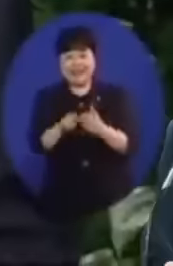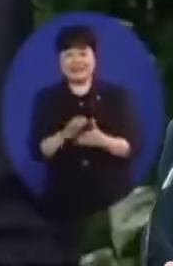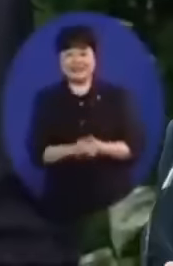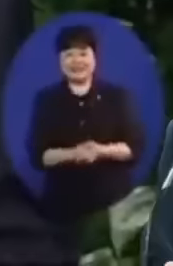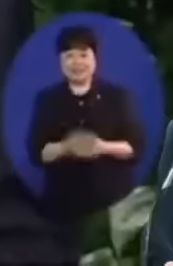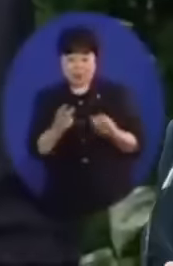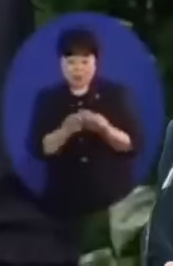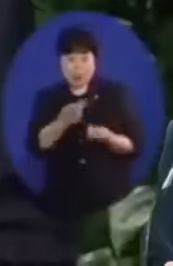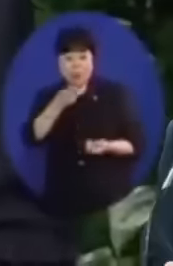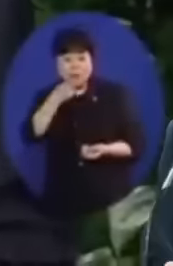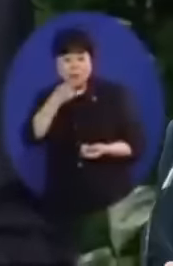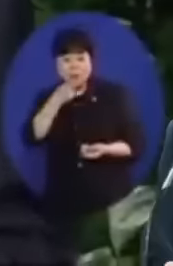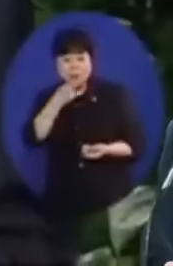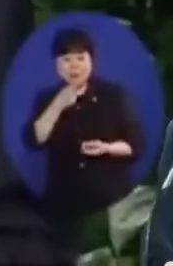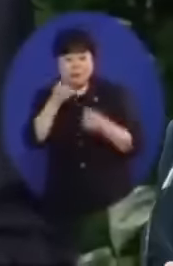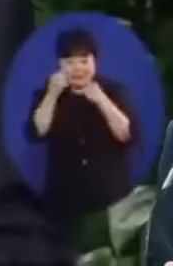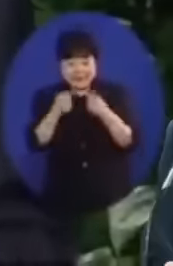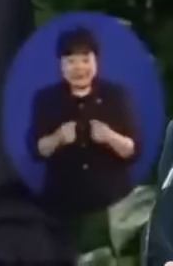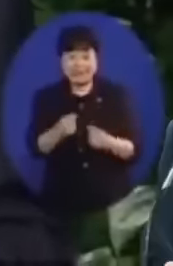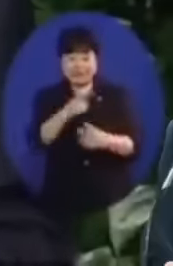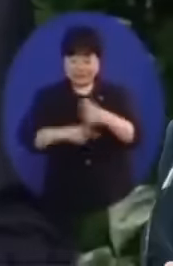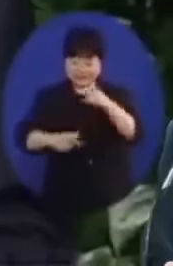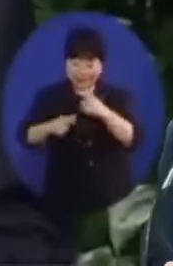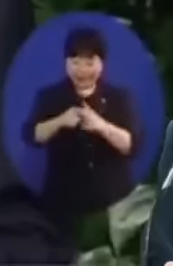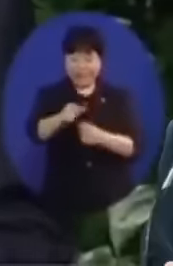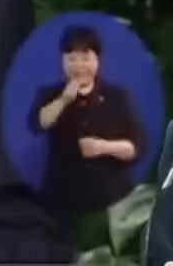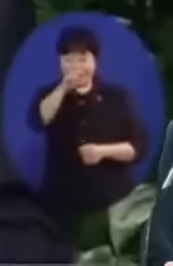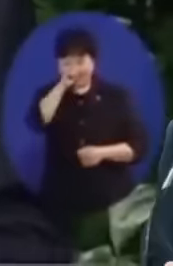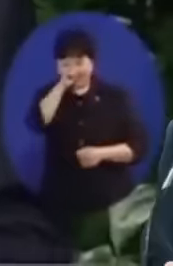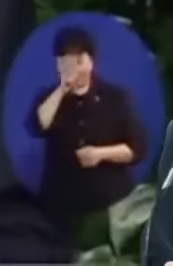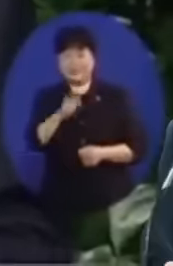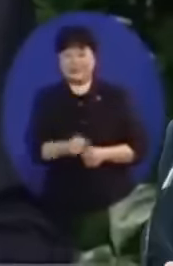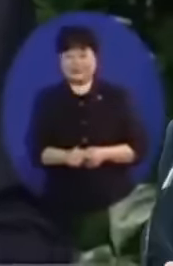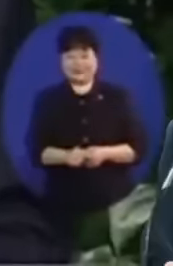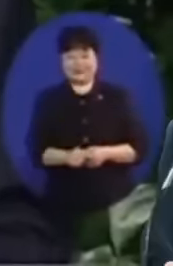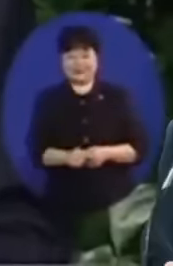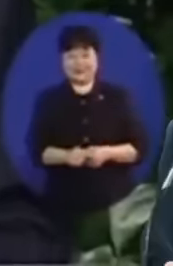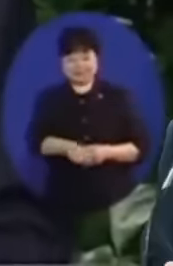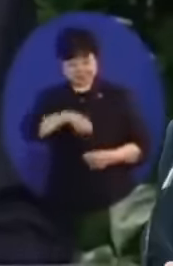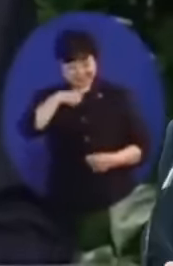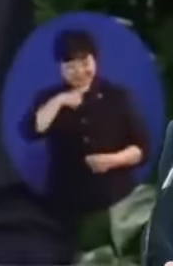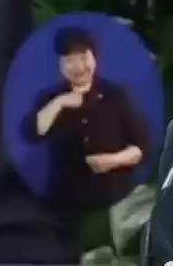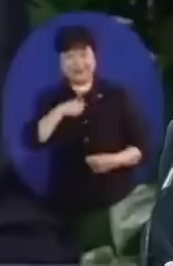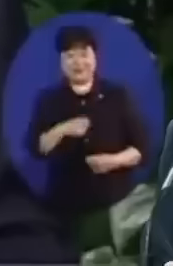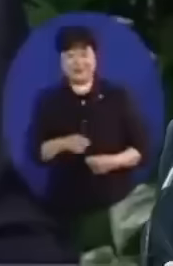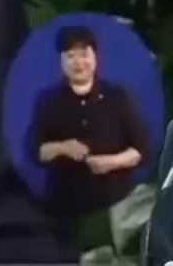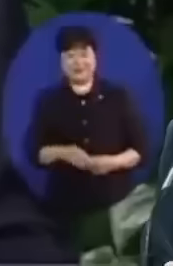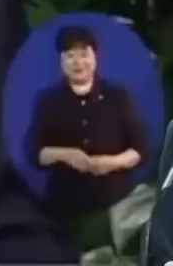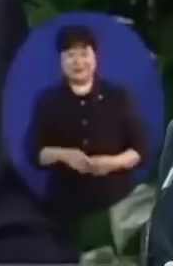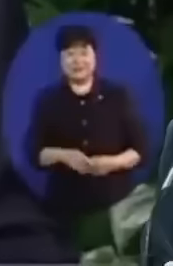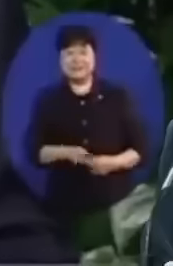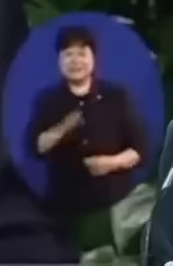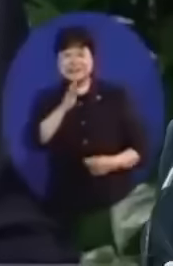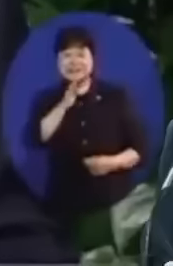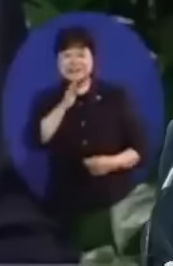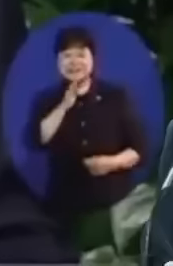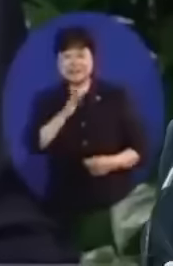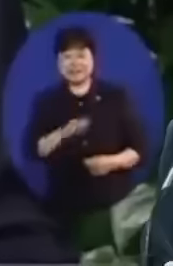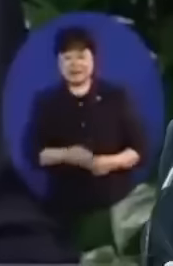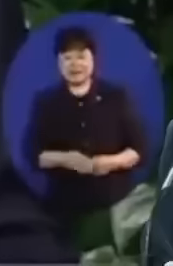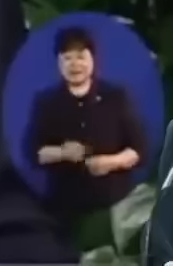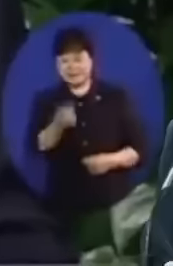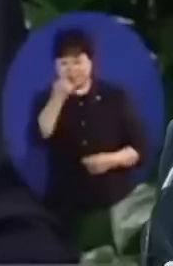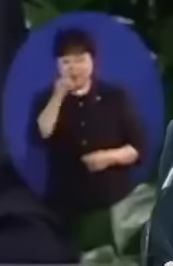어찌할 도리 없이 우리의 삶이 점점 모든 착함과 의로움과 진실함이 다가오게 되는